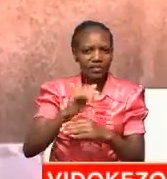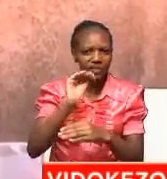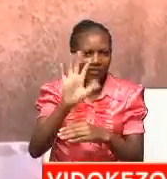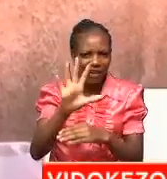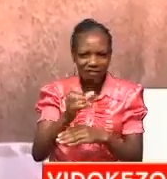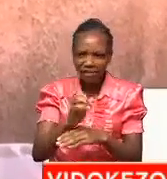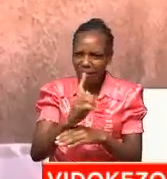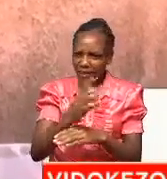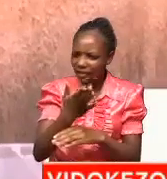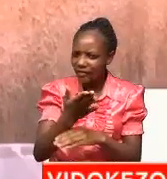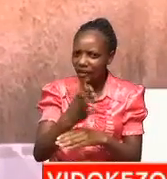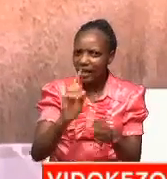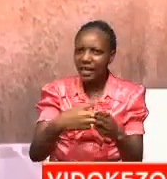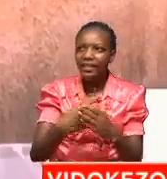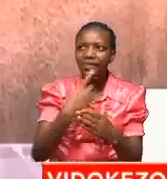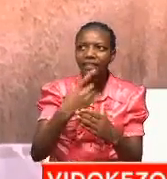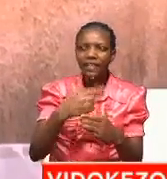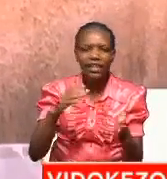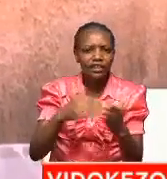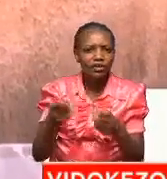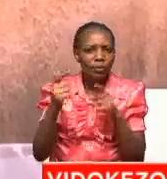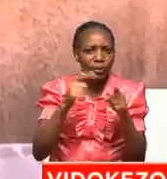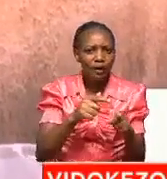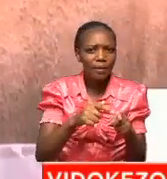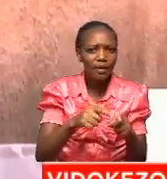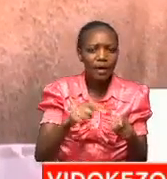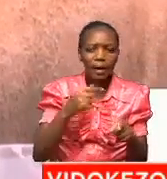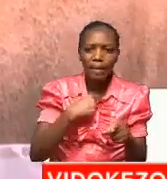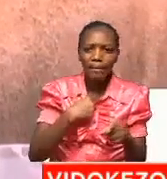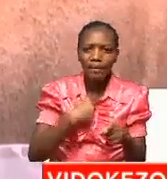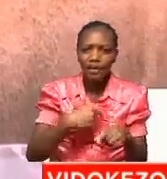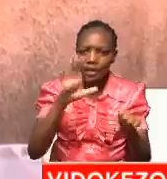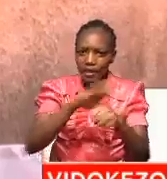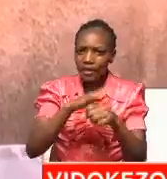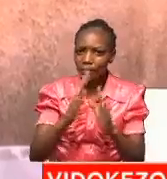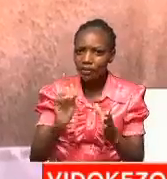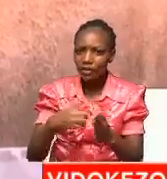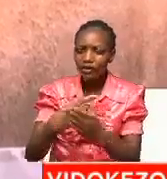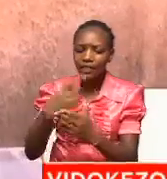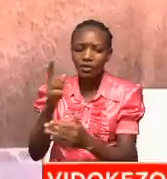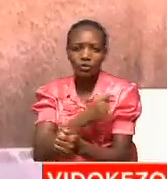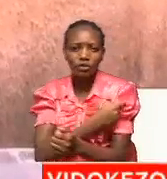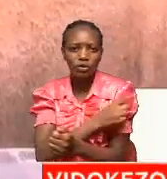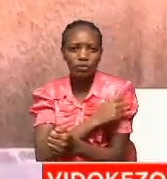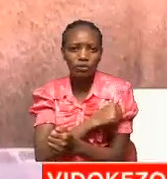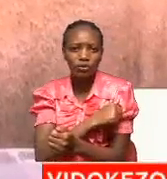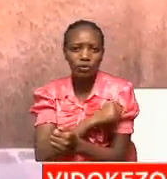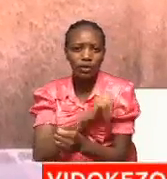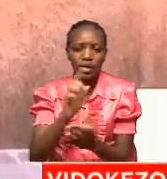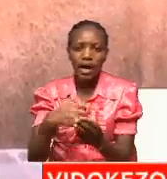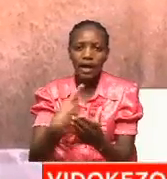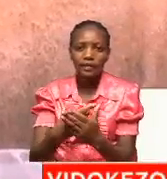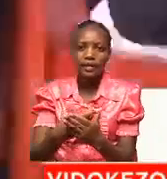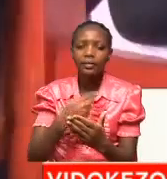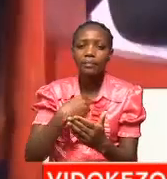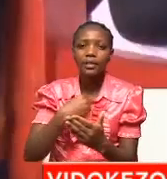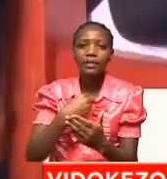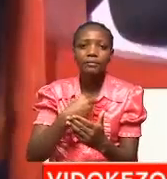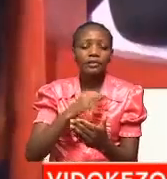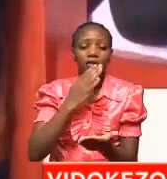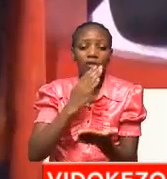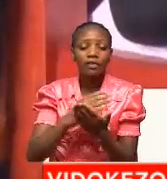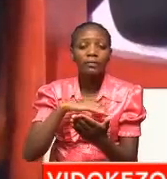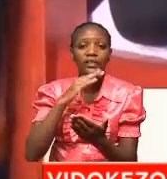kuisha hivi akaniambia tu usikuje. Nimepanda motorbike nimeenda mpaka hospitali na nimepigia simu ameaga.